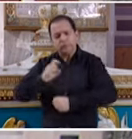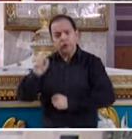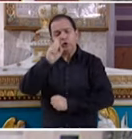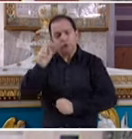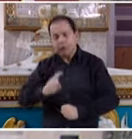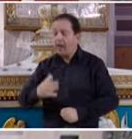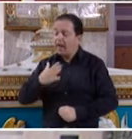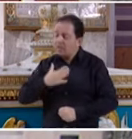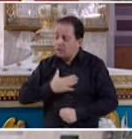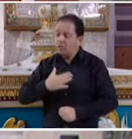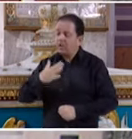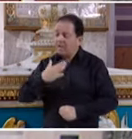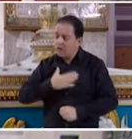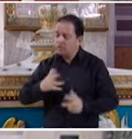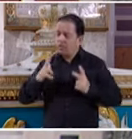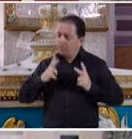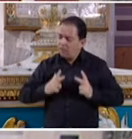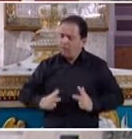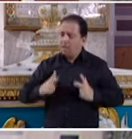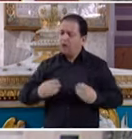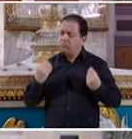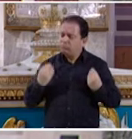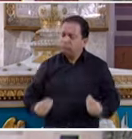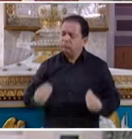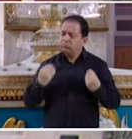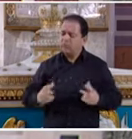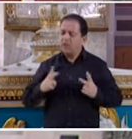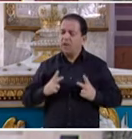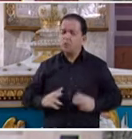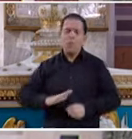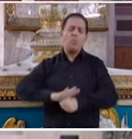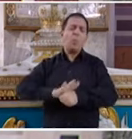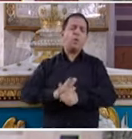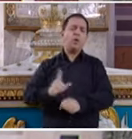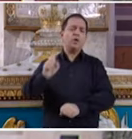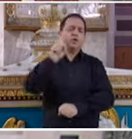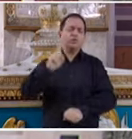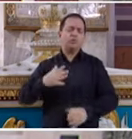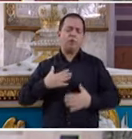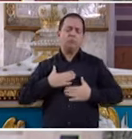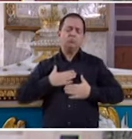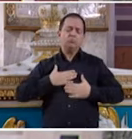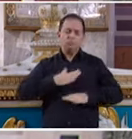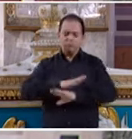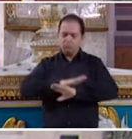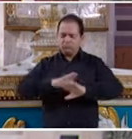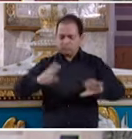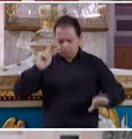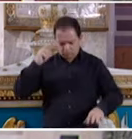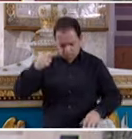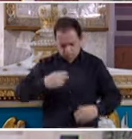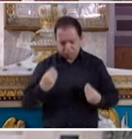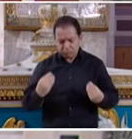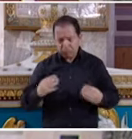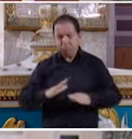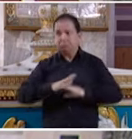ευχαριστεί. Είναι ευχαριστημένος, είναι ικανοποιημένος, είναι πλήρης, είναι αυτοεκτιμόμενος. Ευχαριστεί